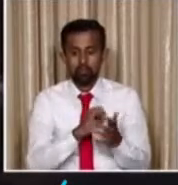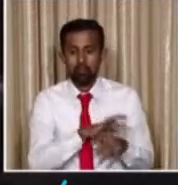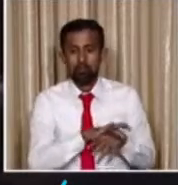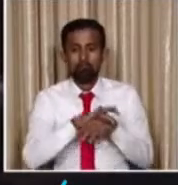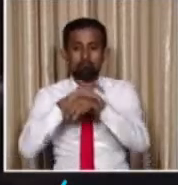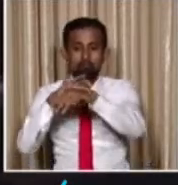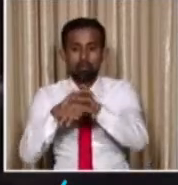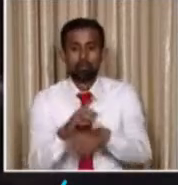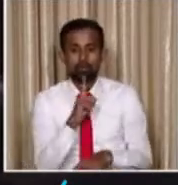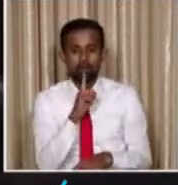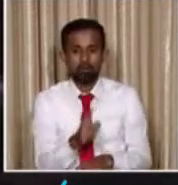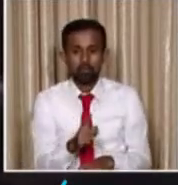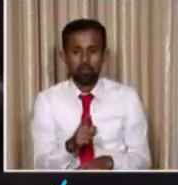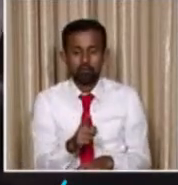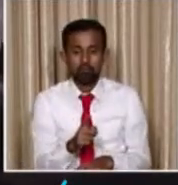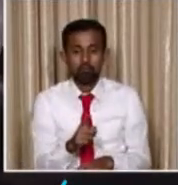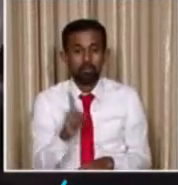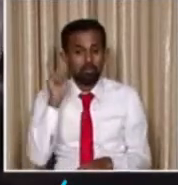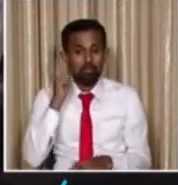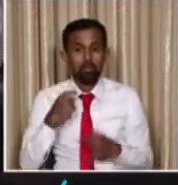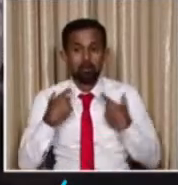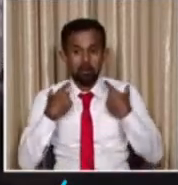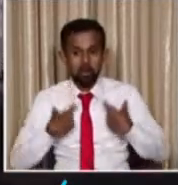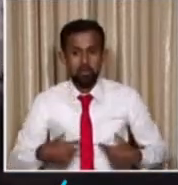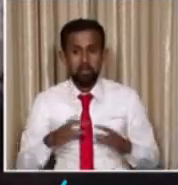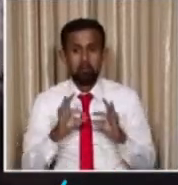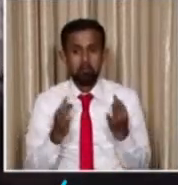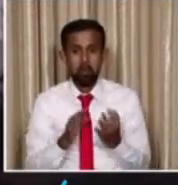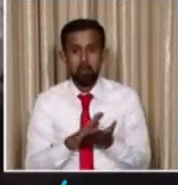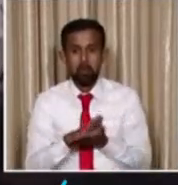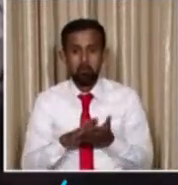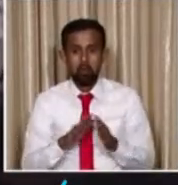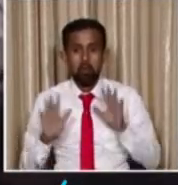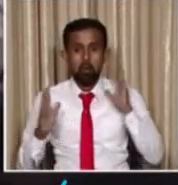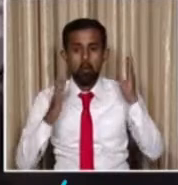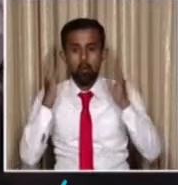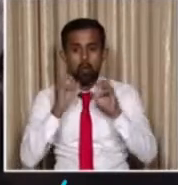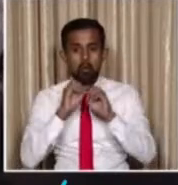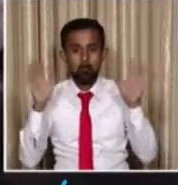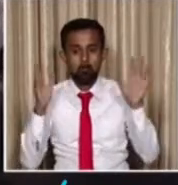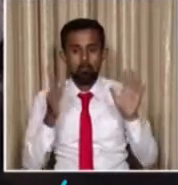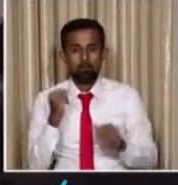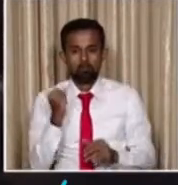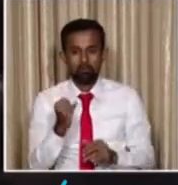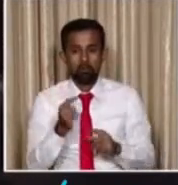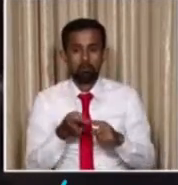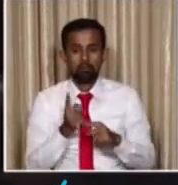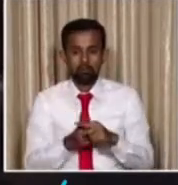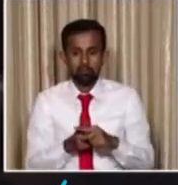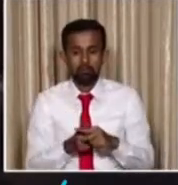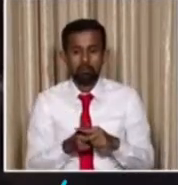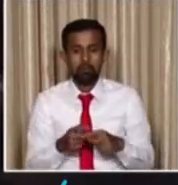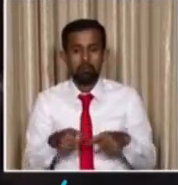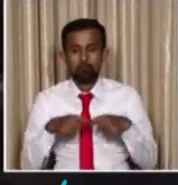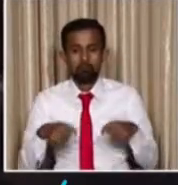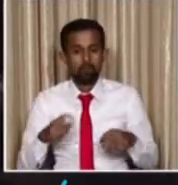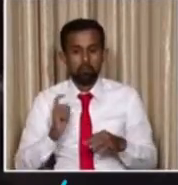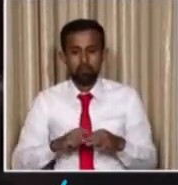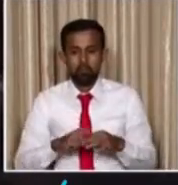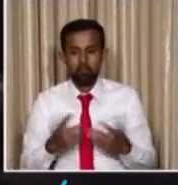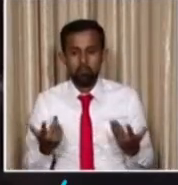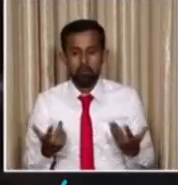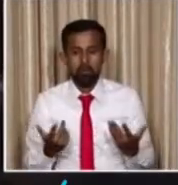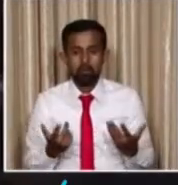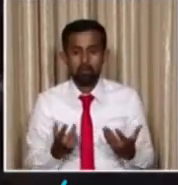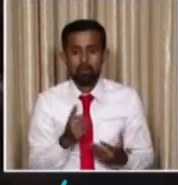යනවා කියලා කියන්නේ. මේක තමයි එදා රාජපක්ෂලා පෞල් පාලනේ ලෝකෙට පෙන්නපු නරක ආදර්ශේ. එතන වියදම නෙමෙයි ප්‍රශ්නේ. එතන